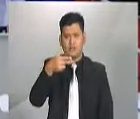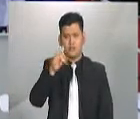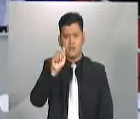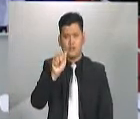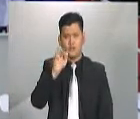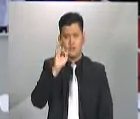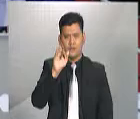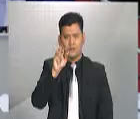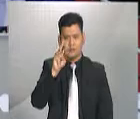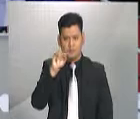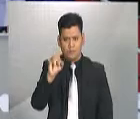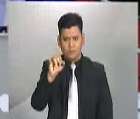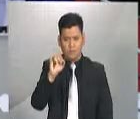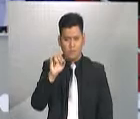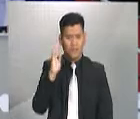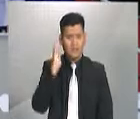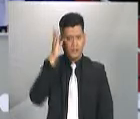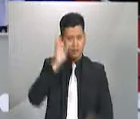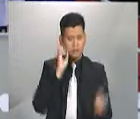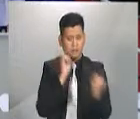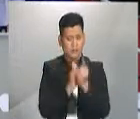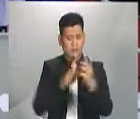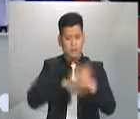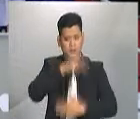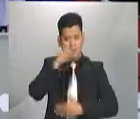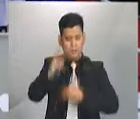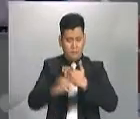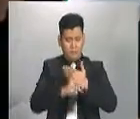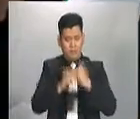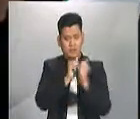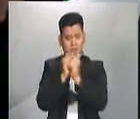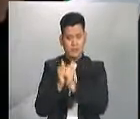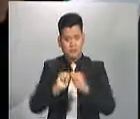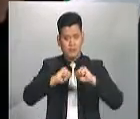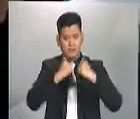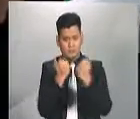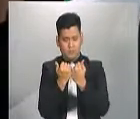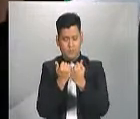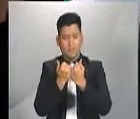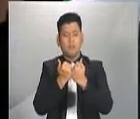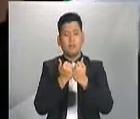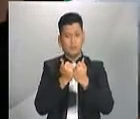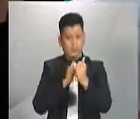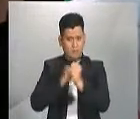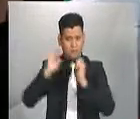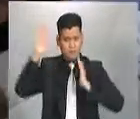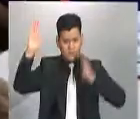2020 program podium bersama persatuan sukan kebangsaan dan Institut sukan negara